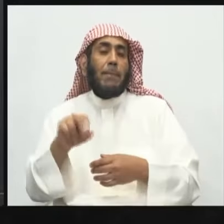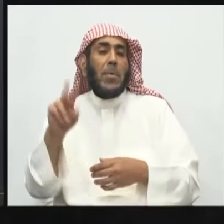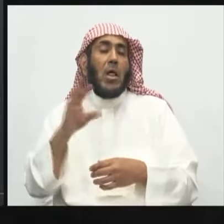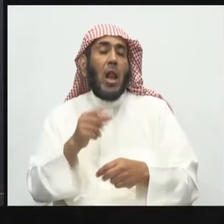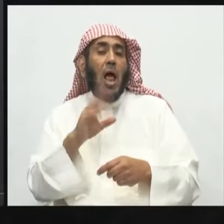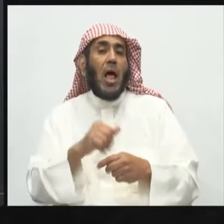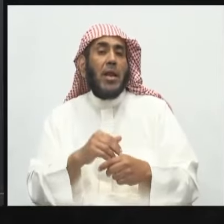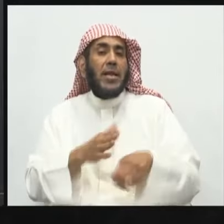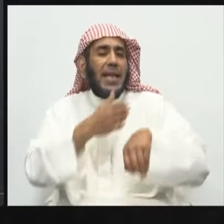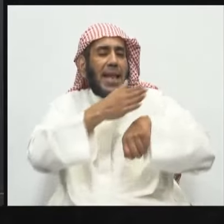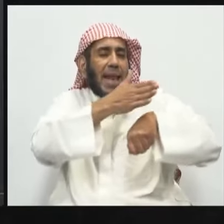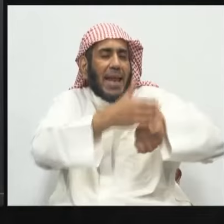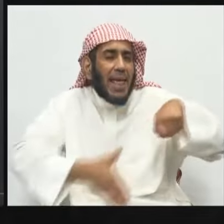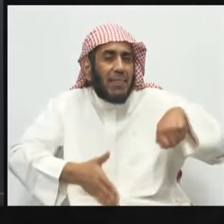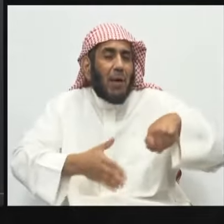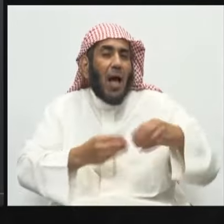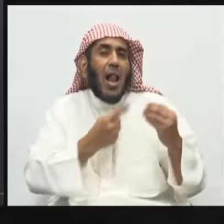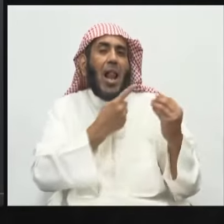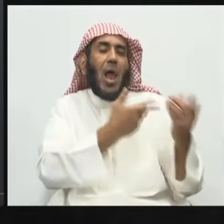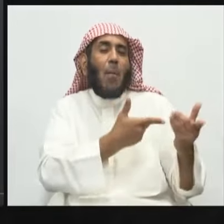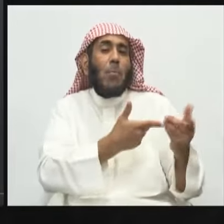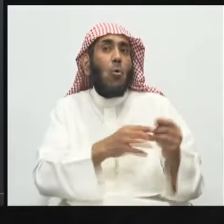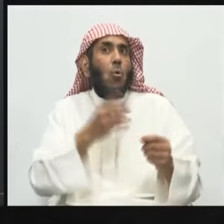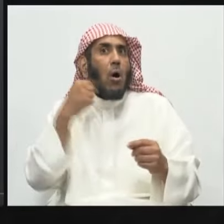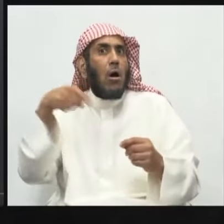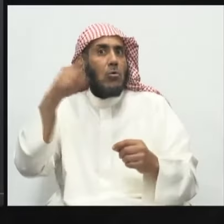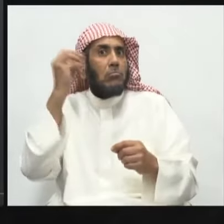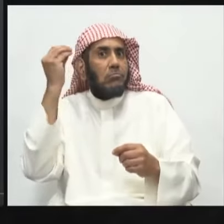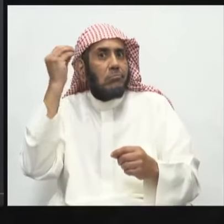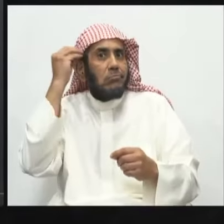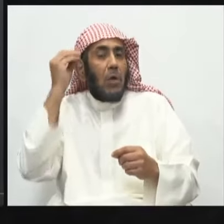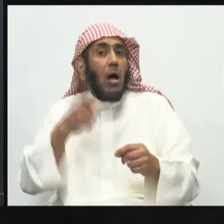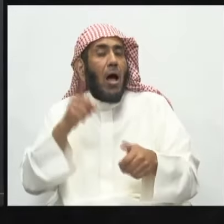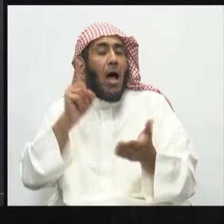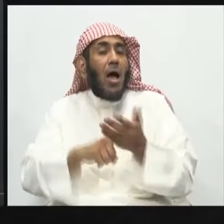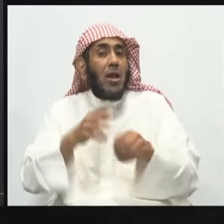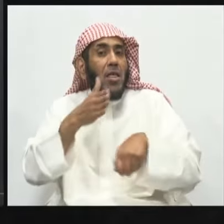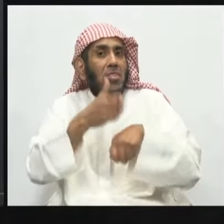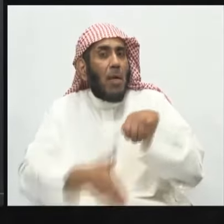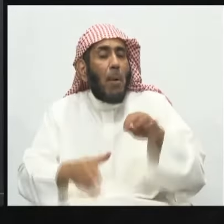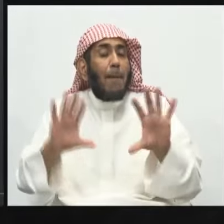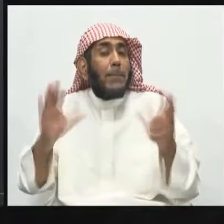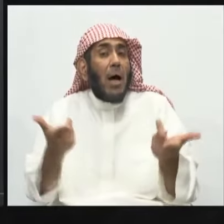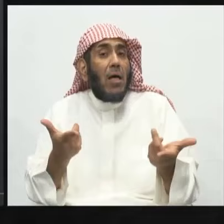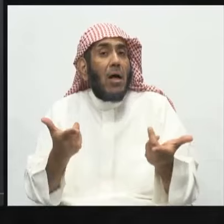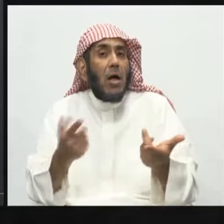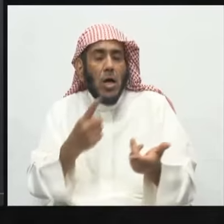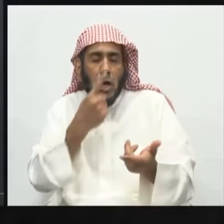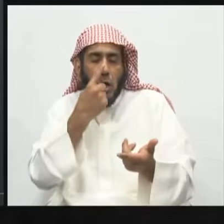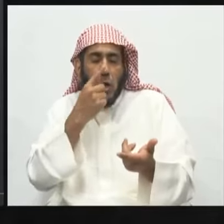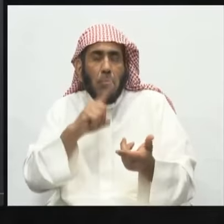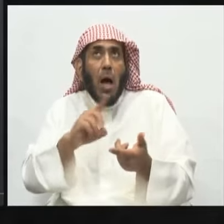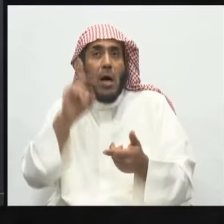ان يذبح لهم وانتم تعلمون ان الذبح يا ابنائي ماذا عباده